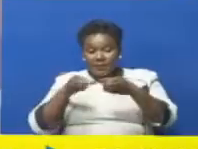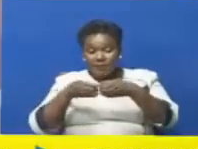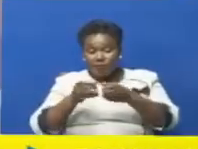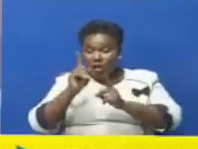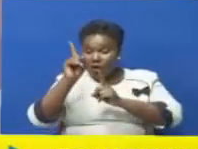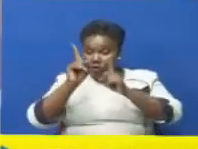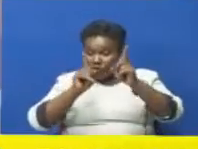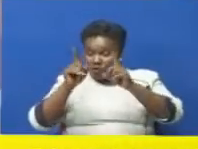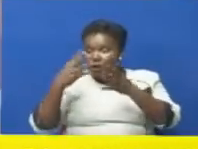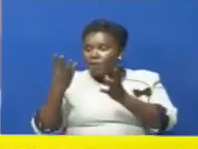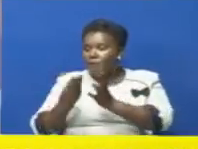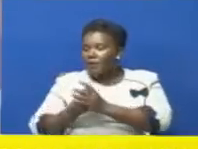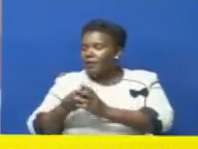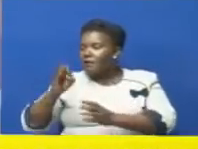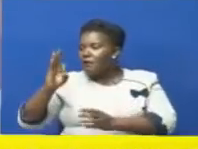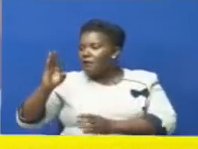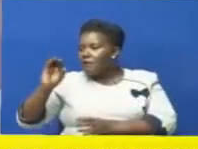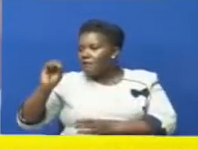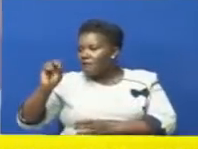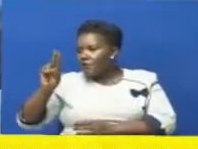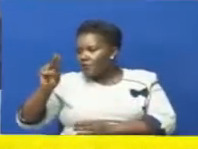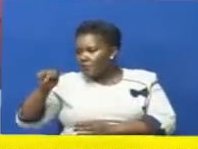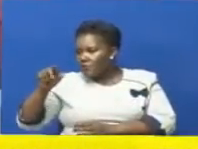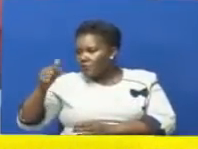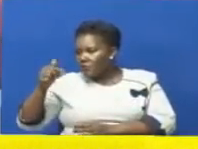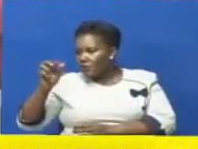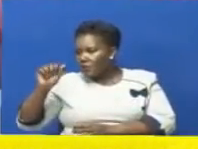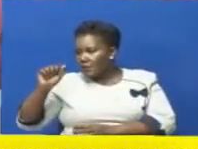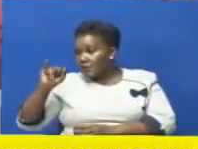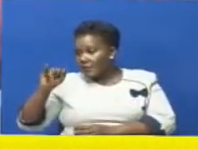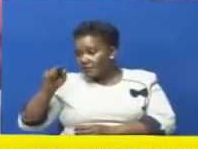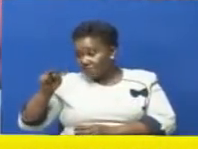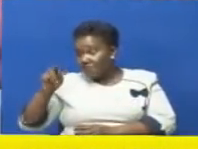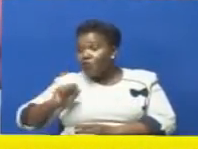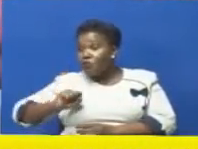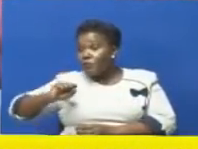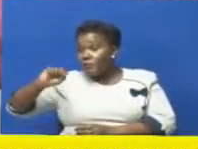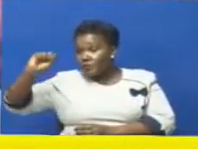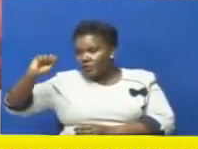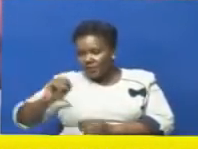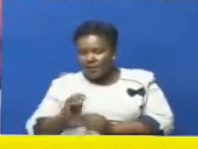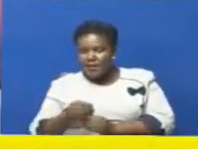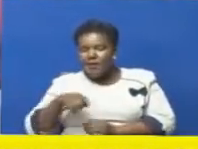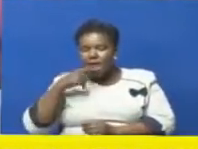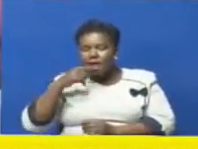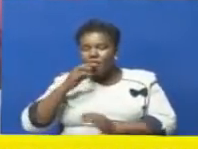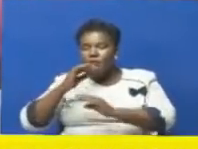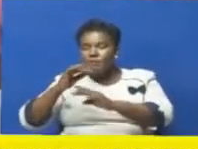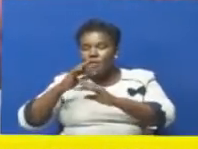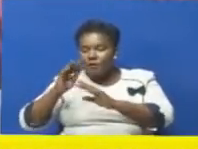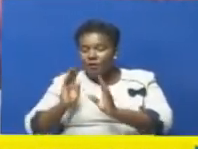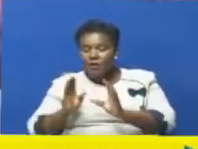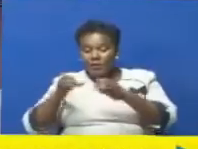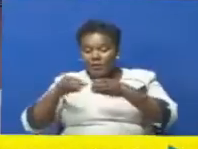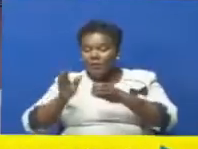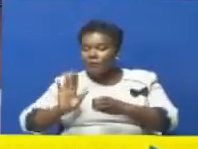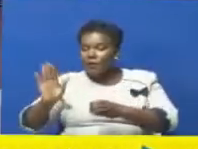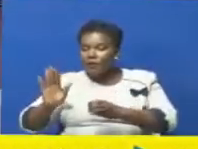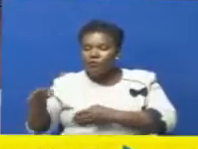kwa ushindi wa goli 2-0, huku kauli mbiu ikiwa ni klabu yako mtaani kwako.